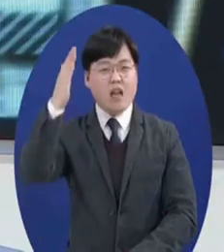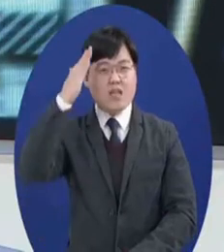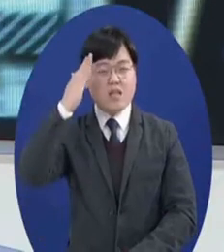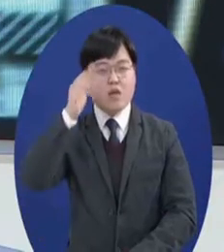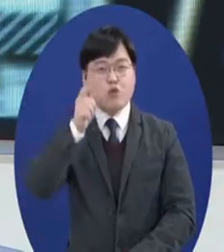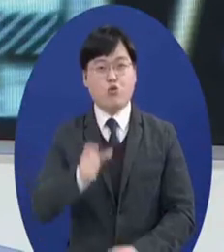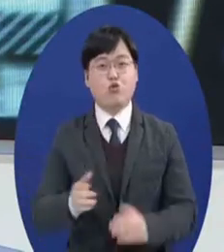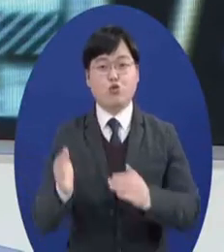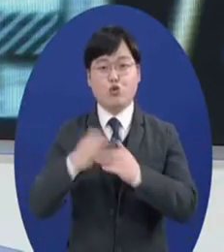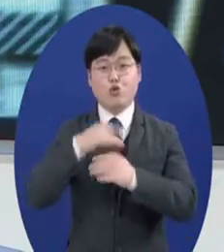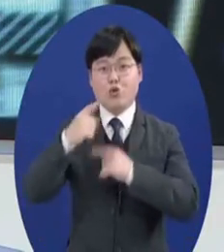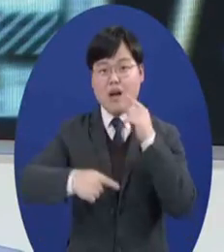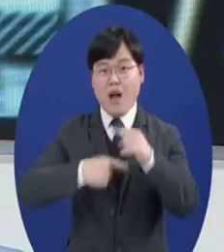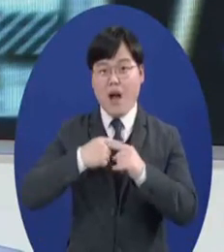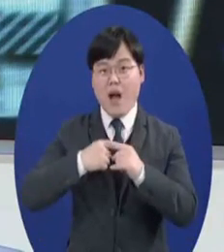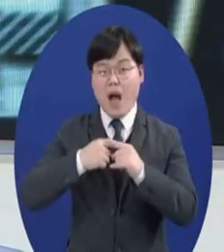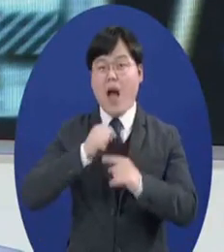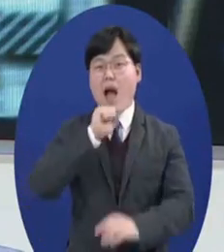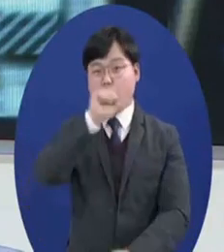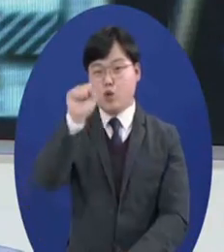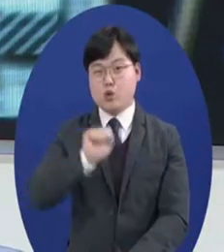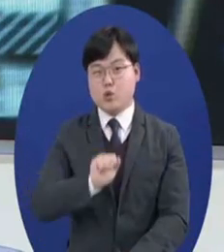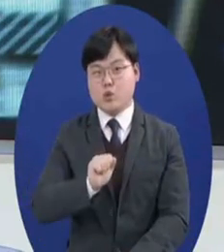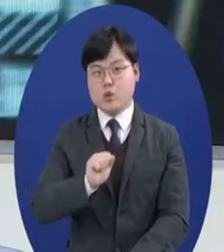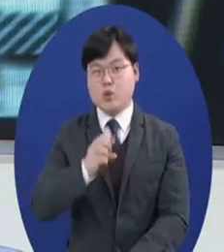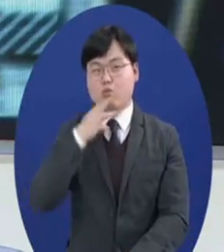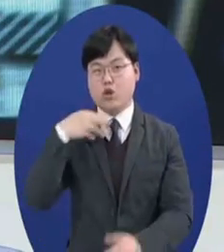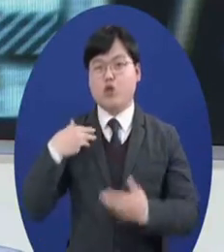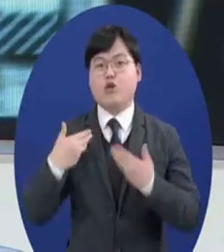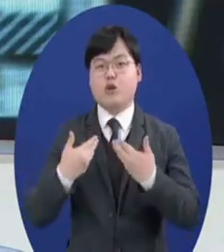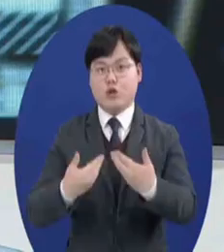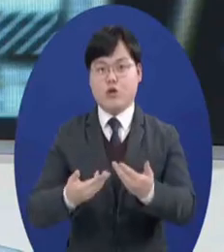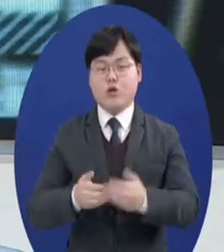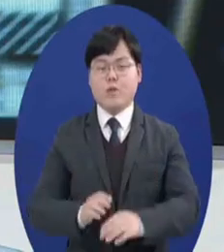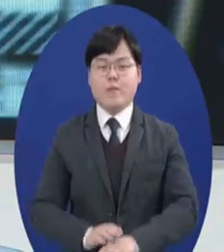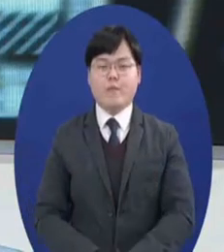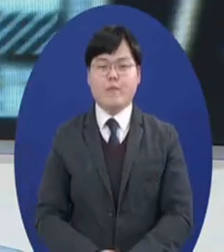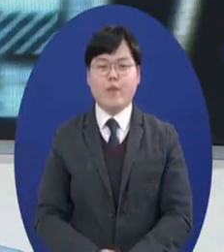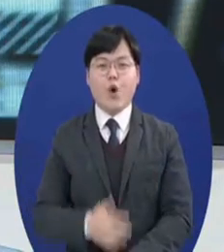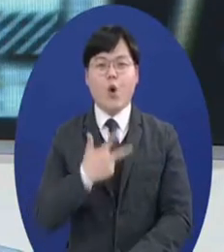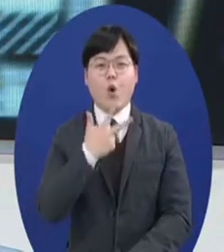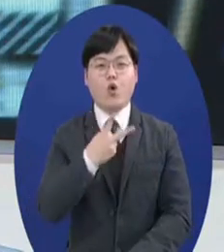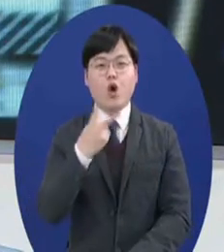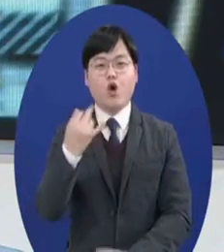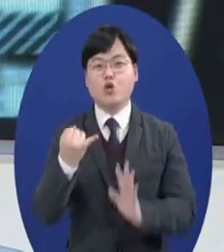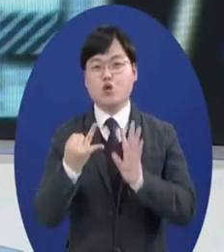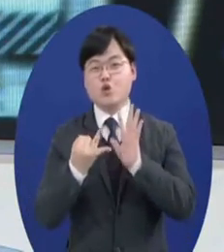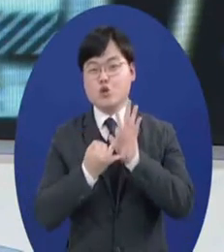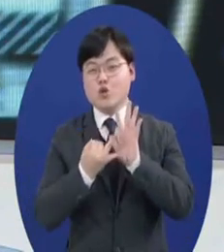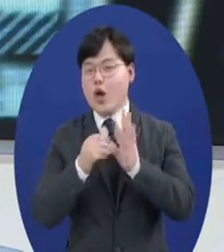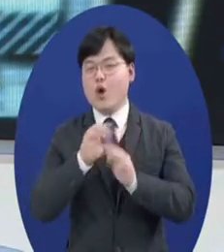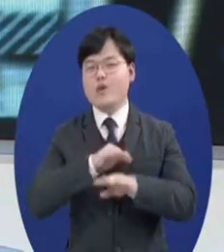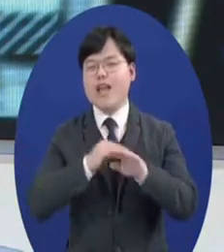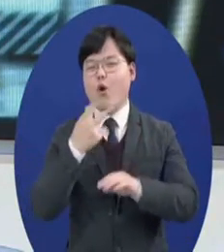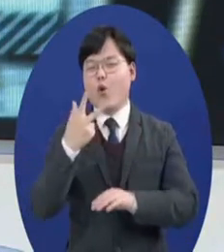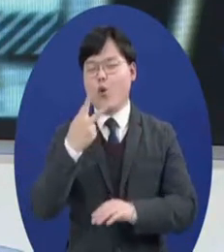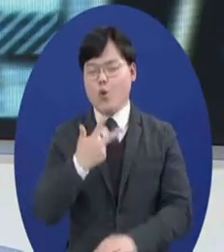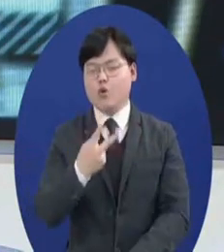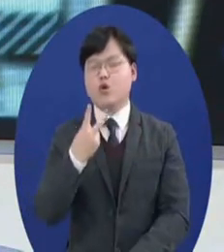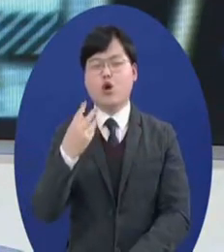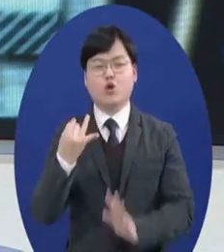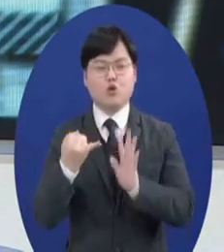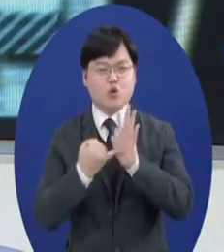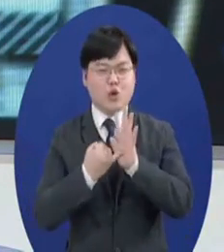Сэргэй албагч амин асаа алдсан асуудлаар өнөөдөр зэвс түвшний жанжин штабаас мэдээлэл хийлээ. 326 дугаар ангийн захирагчаар ажиллаж